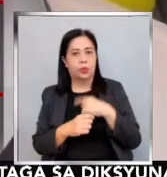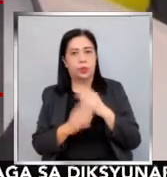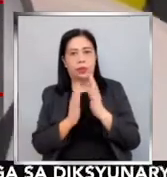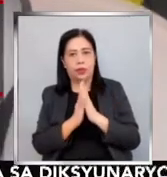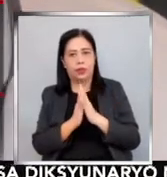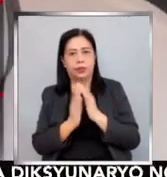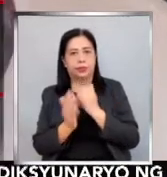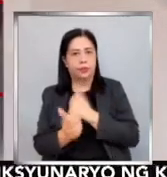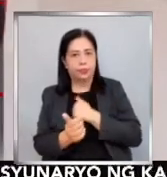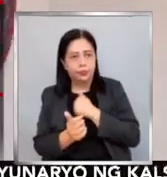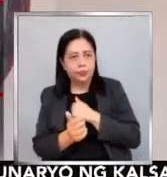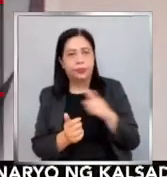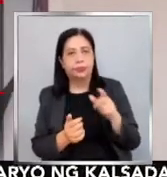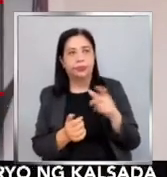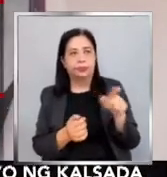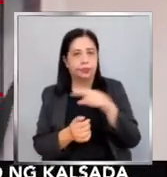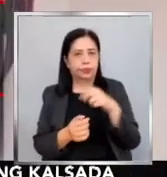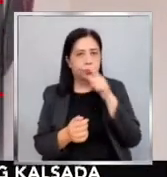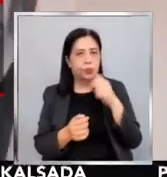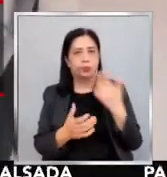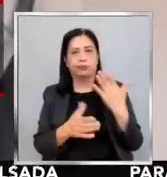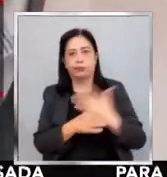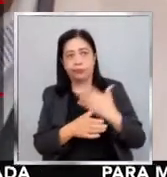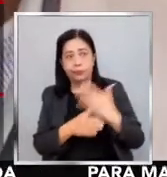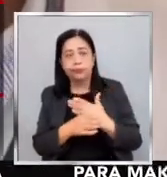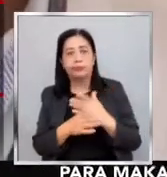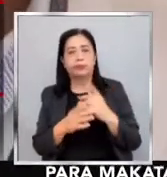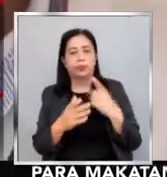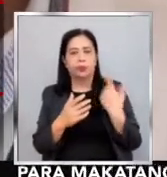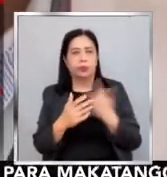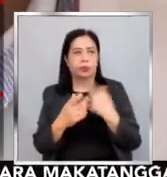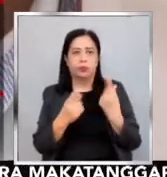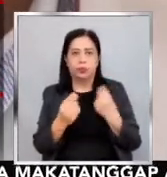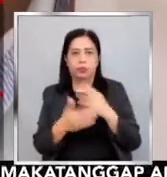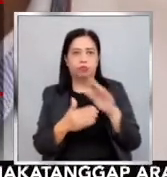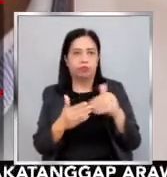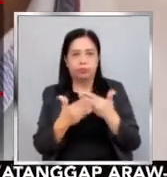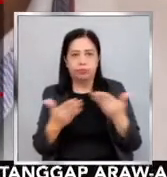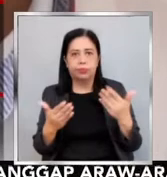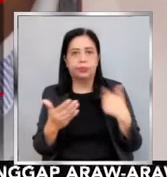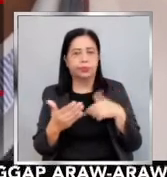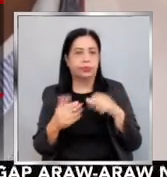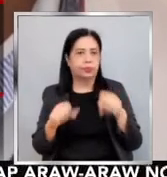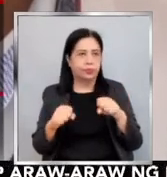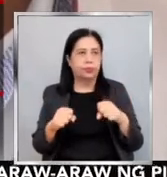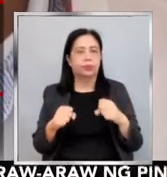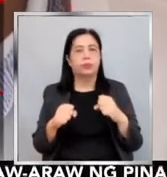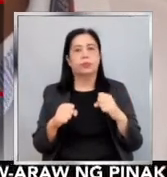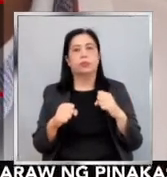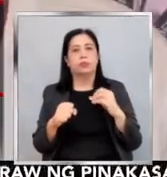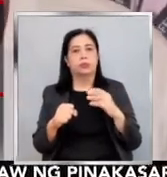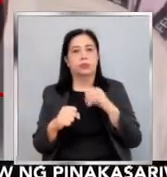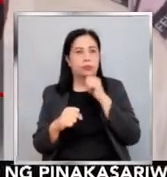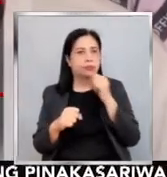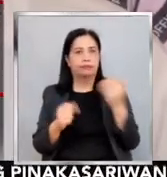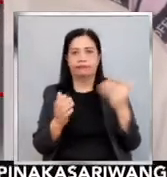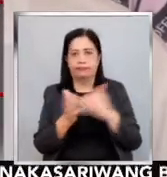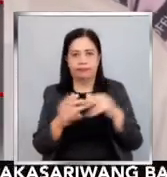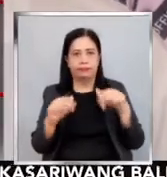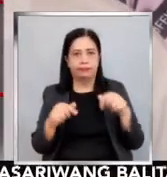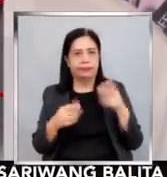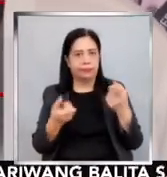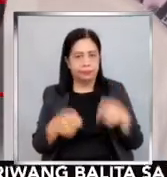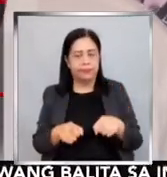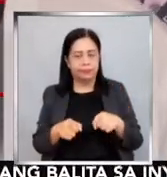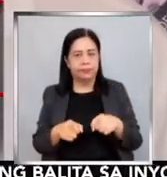mga naapektuhan, no? Pero gagawin namin lahat ng aming makakaya para hindi na maulit ito, no? Pinapaimbestigahan